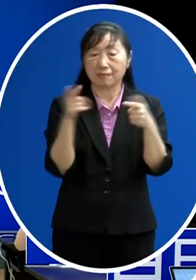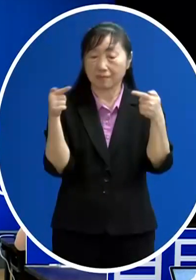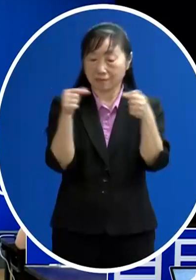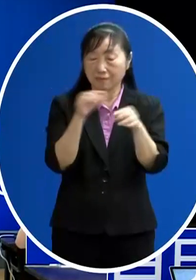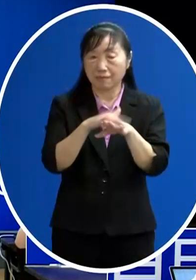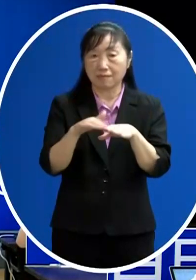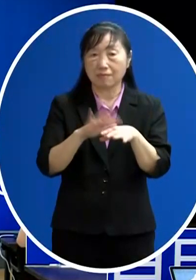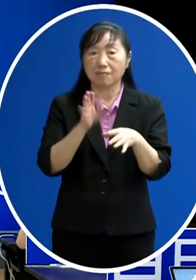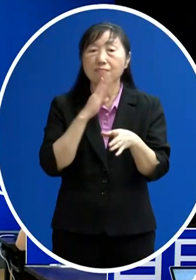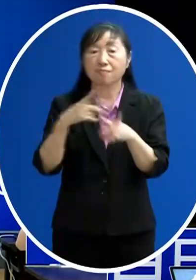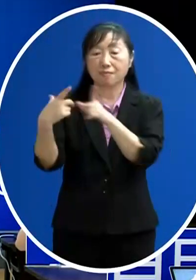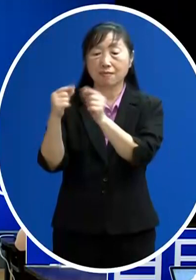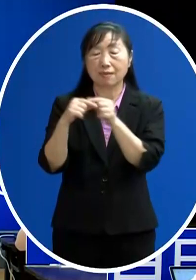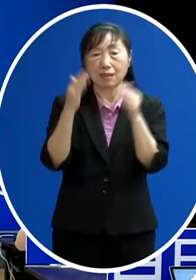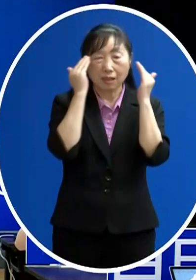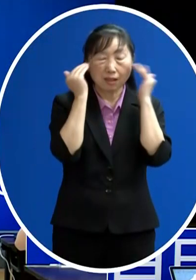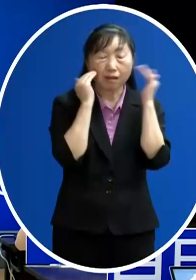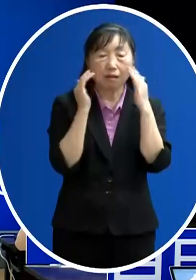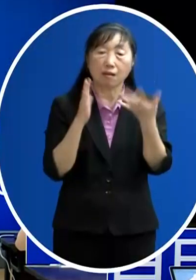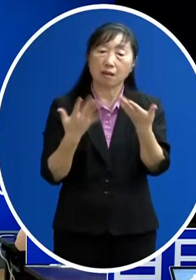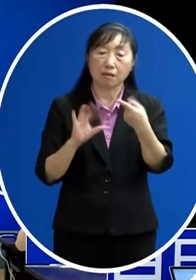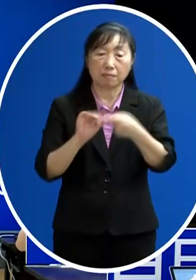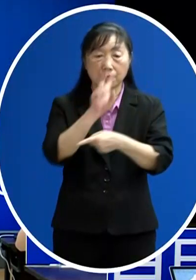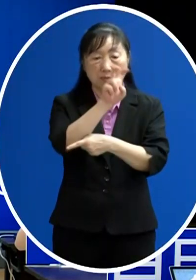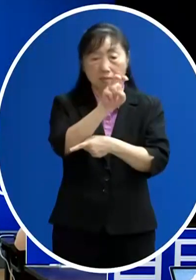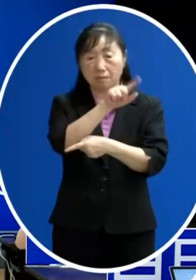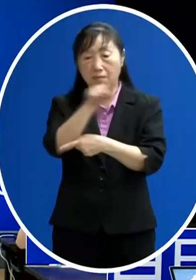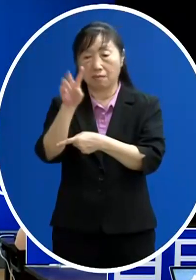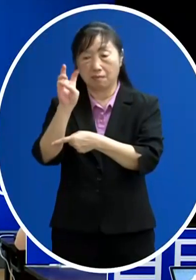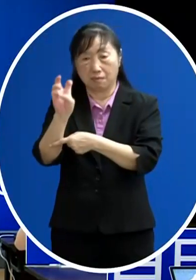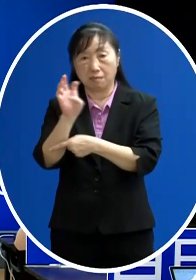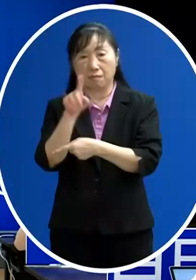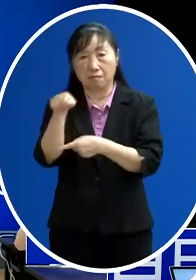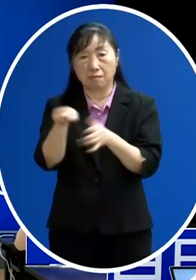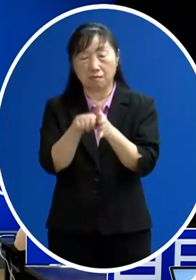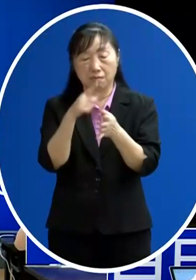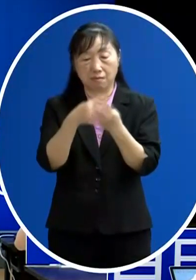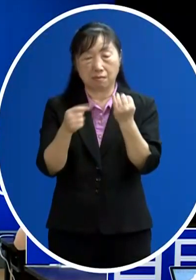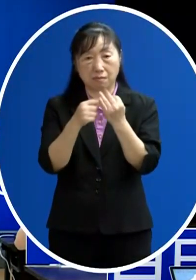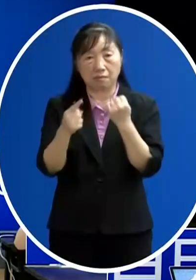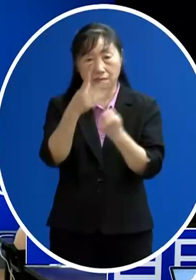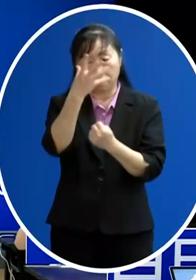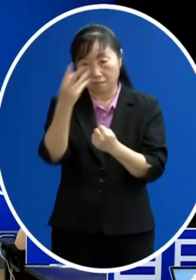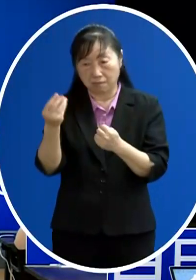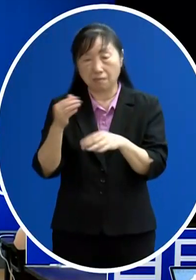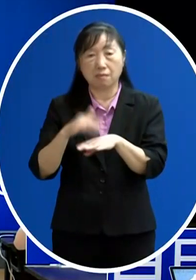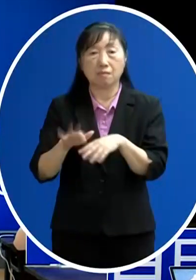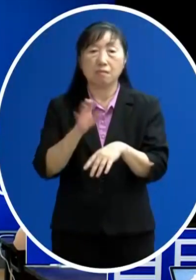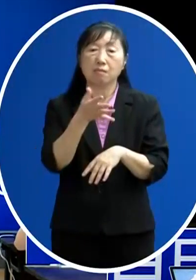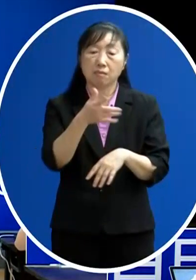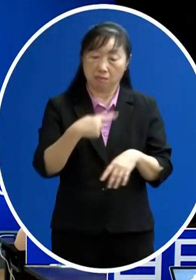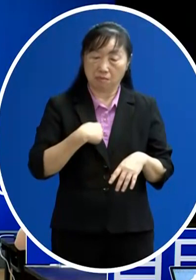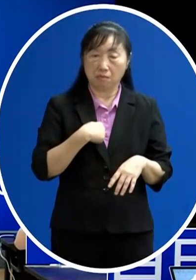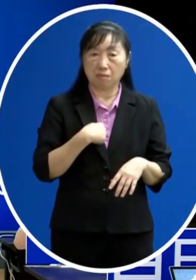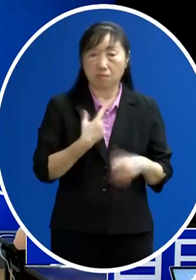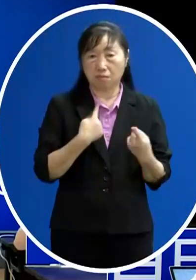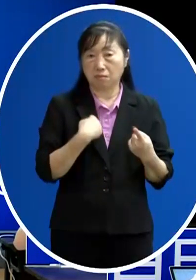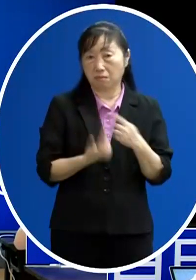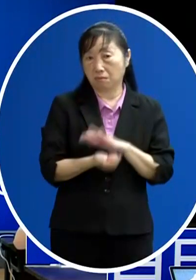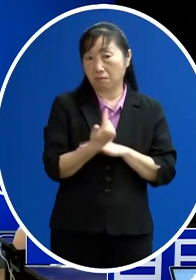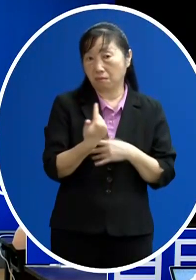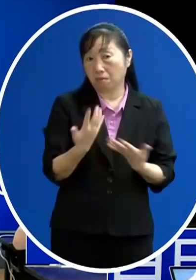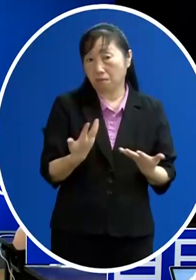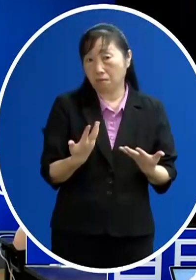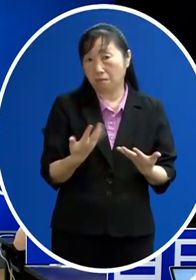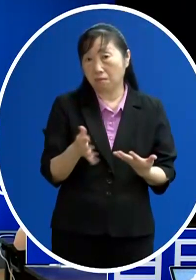比临近像是日本跟韩国都要到20%到30%的时候个案数才会比较明显的下降，那为什么我们会比较快呢？谢